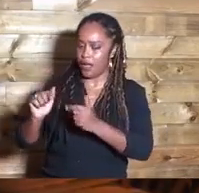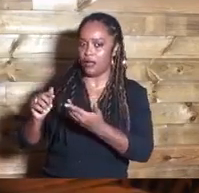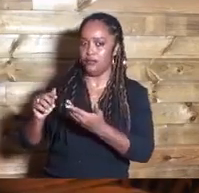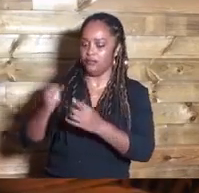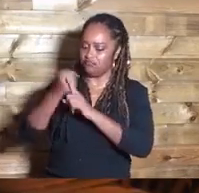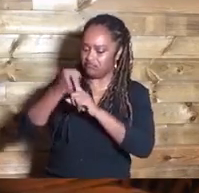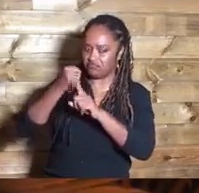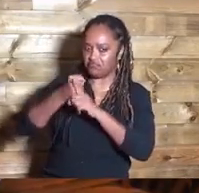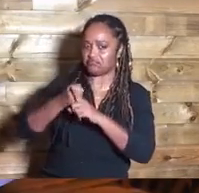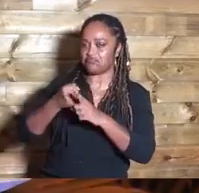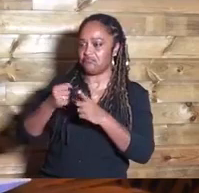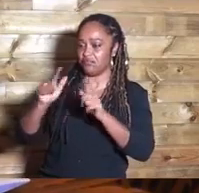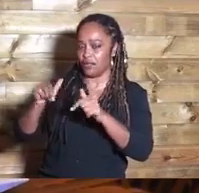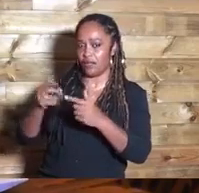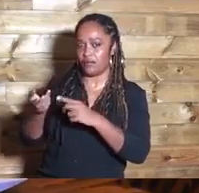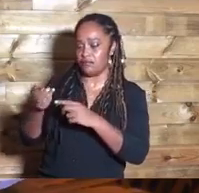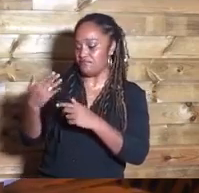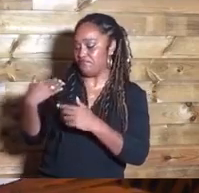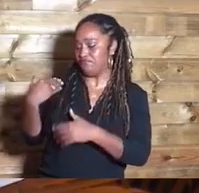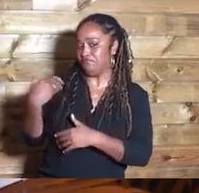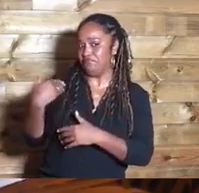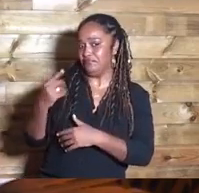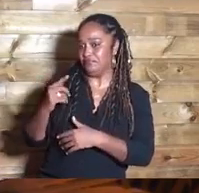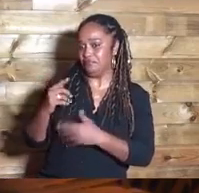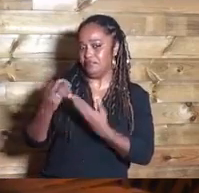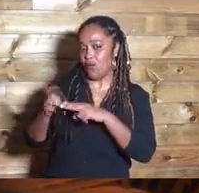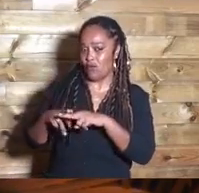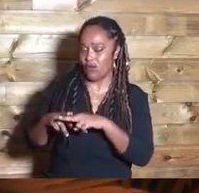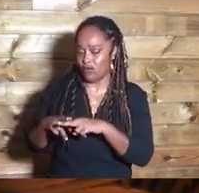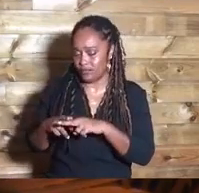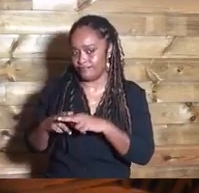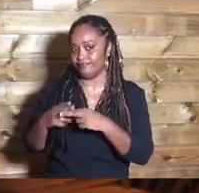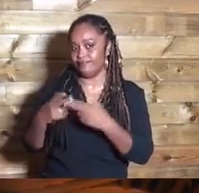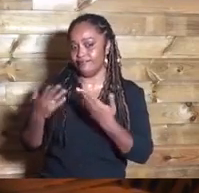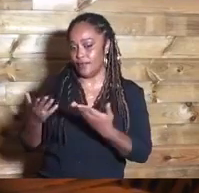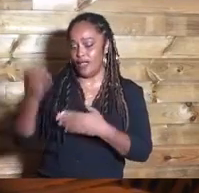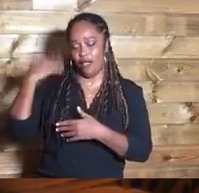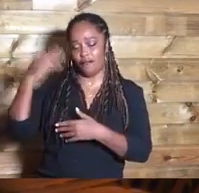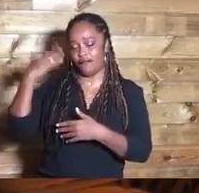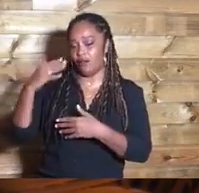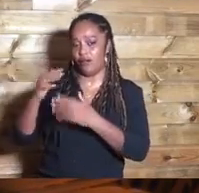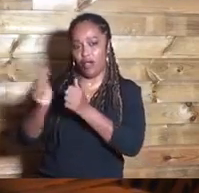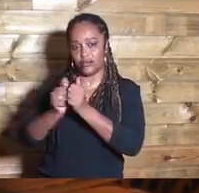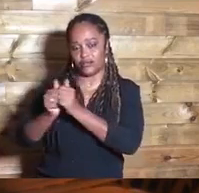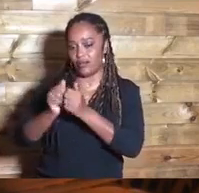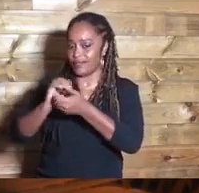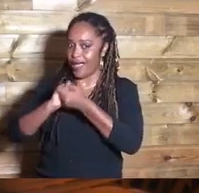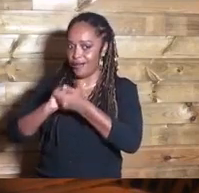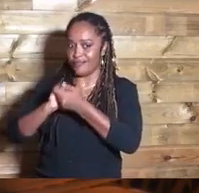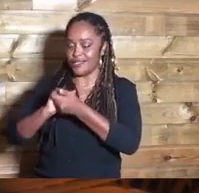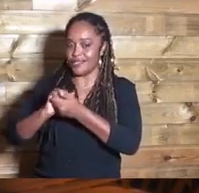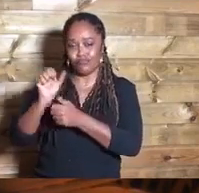moi, depuis l'antenne étudiant, depuis nous l'INEEG, à l'Union nationale des élèves et étudiants de la Guadeloupe. Et son camarade, depuis